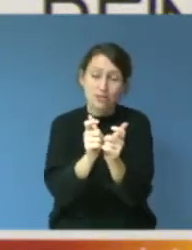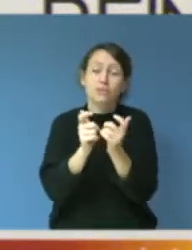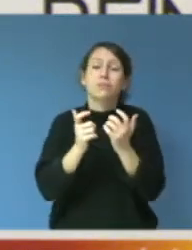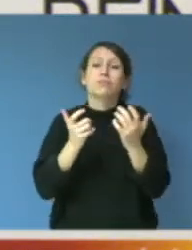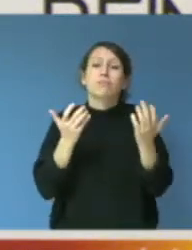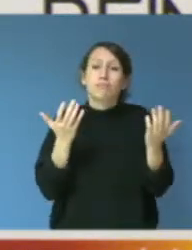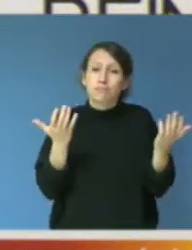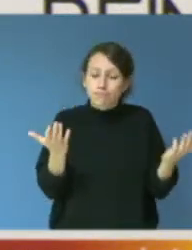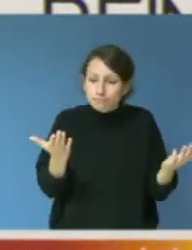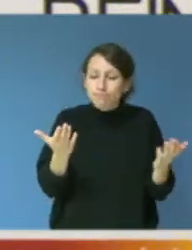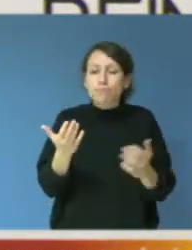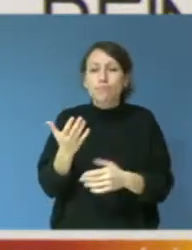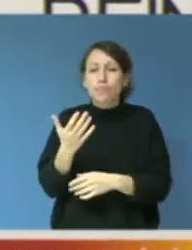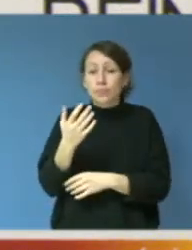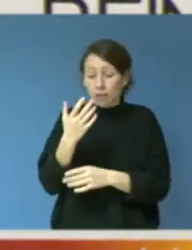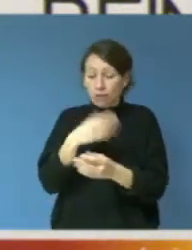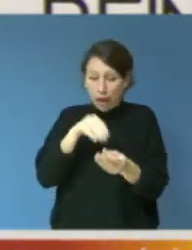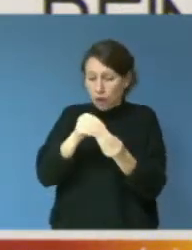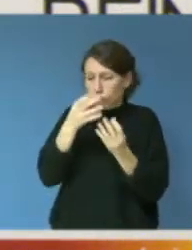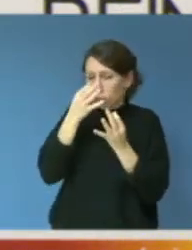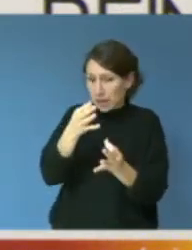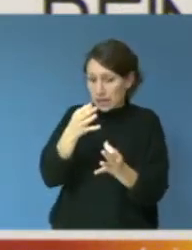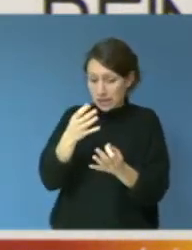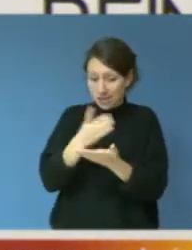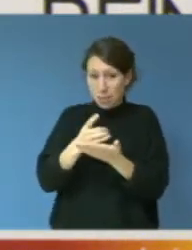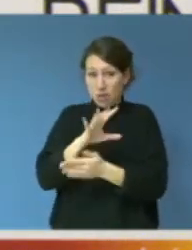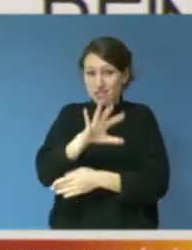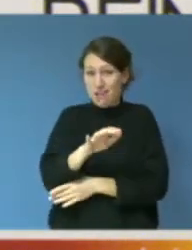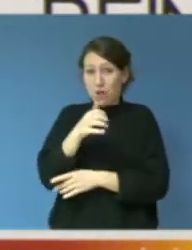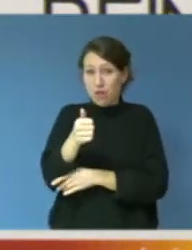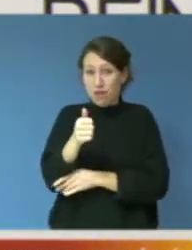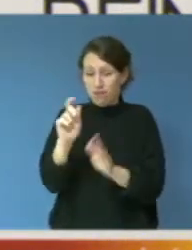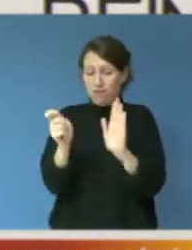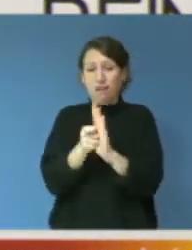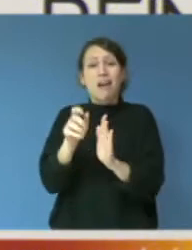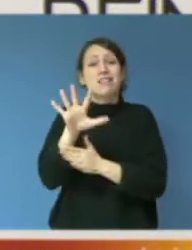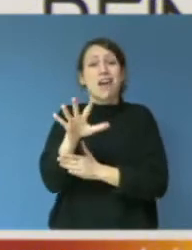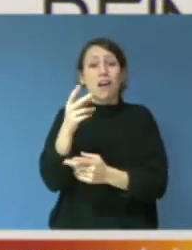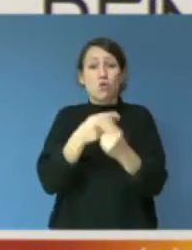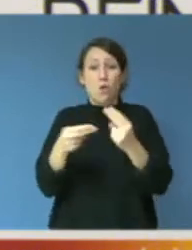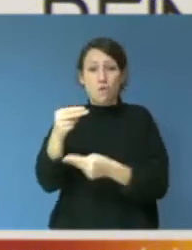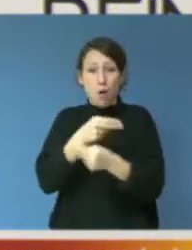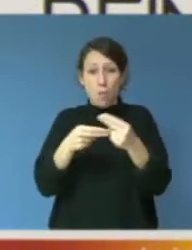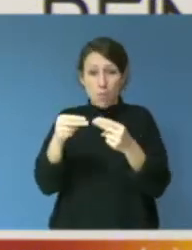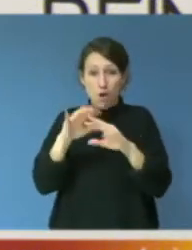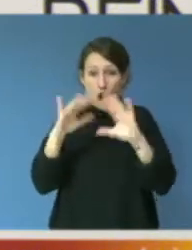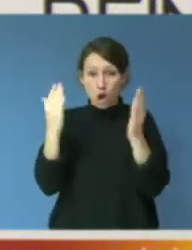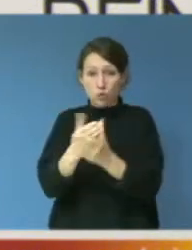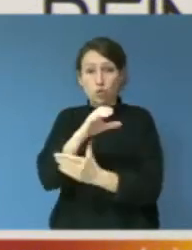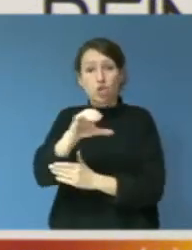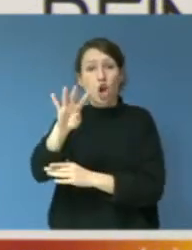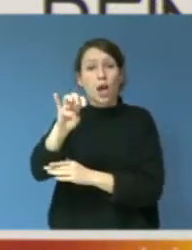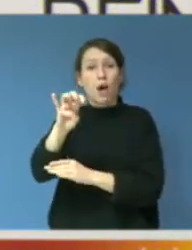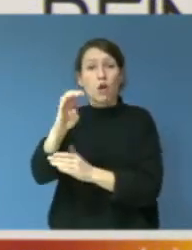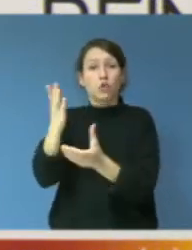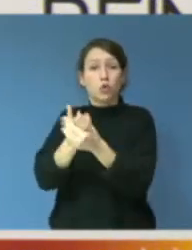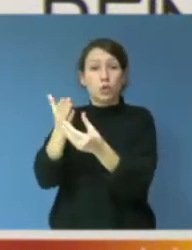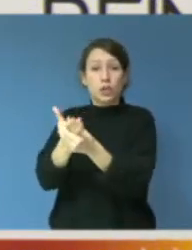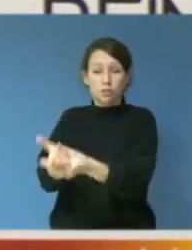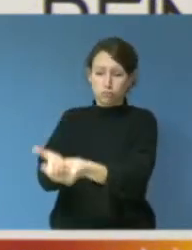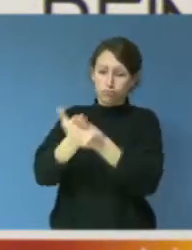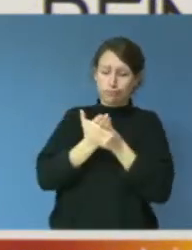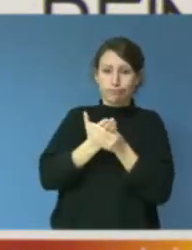à fait précise, dans la Marne, au 5 novembre, il y a eu 140 dossiers déposés et 46 dossiers